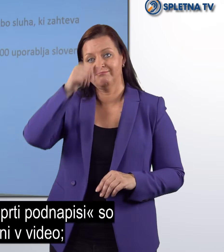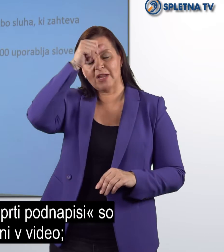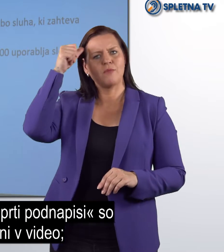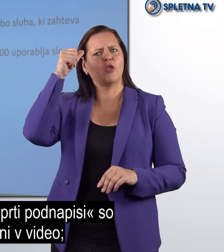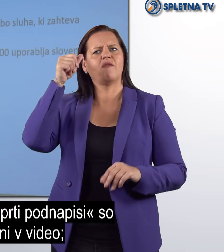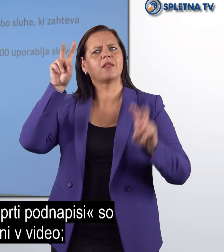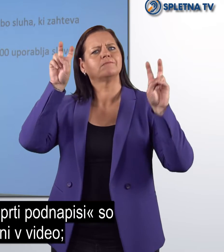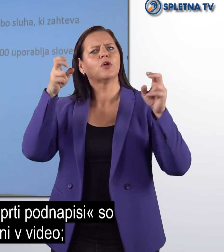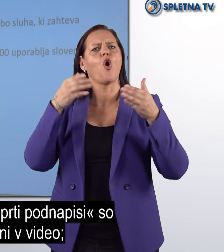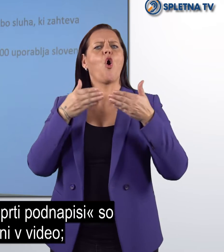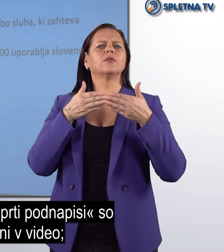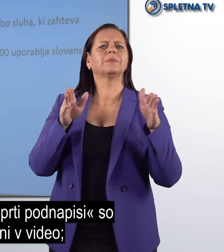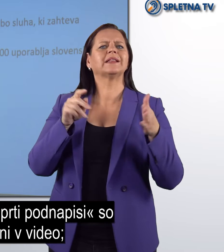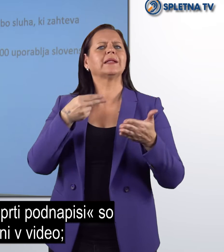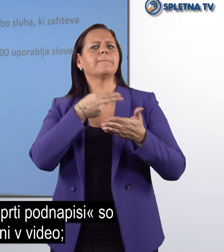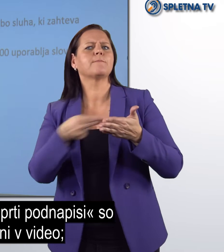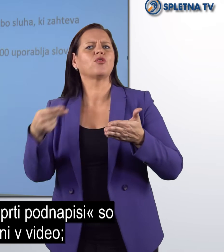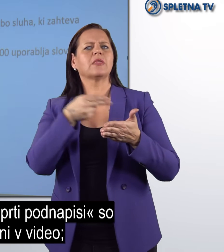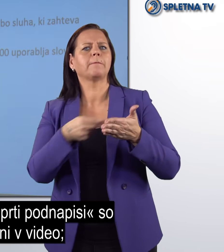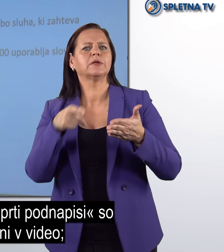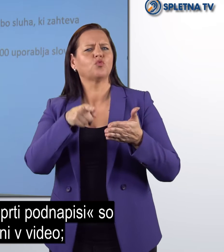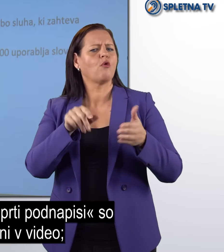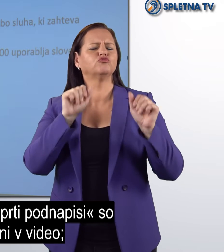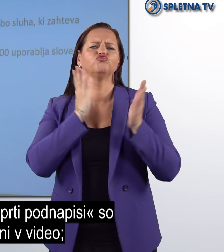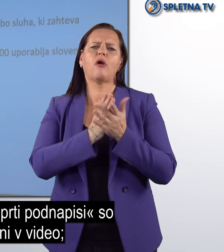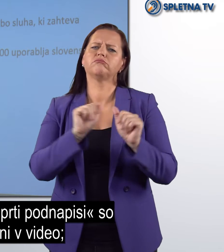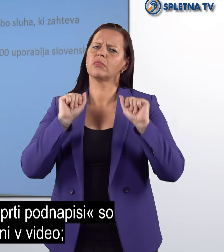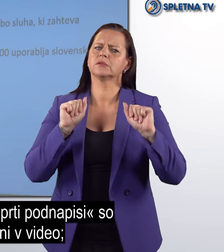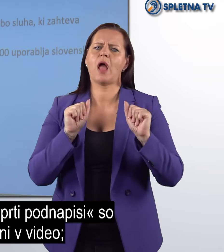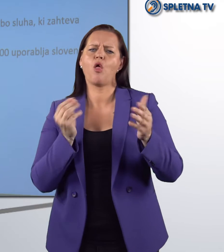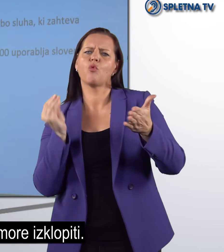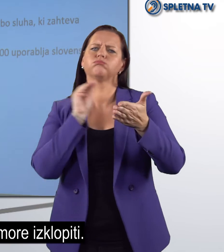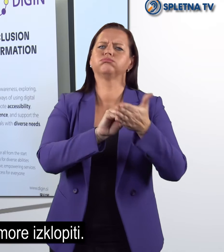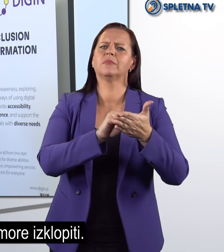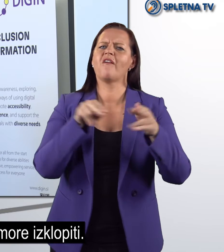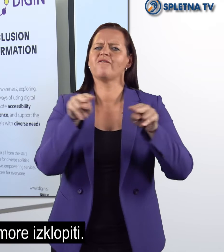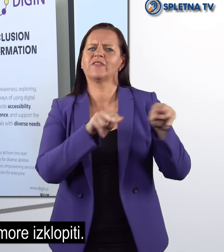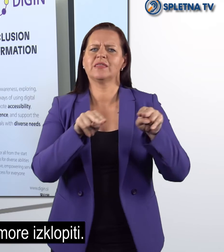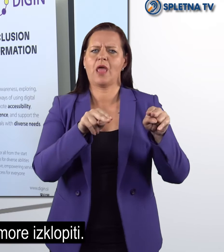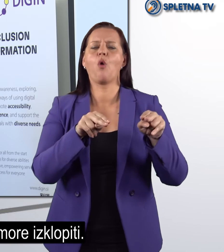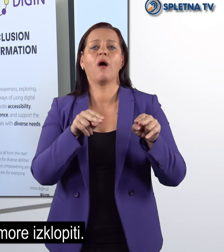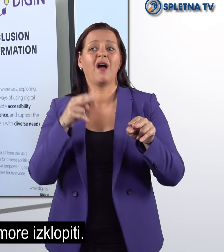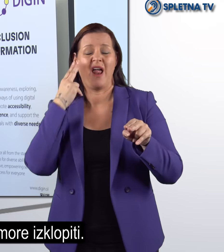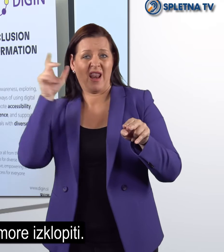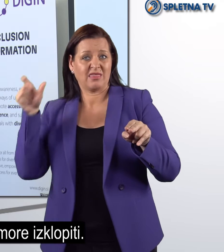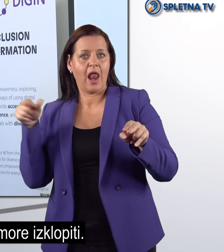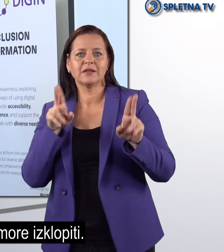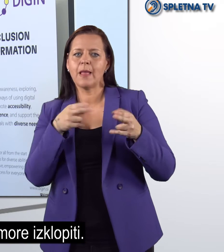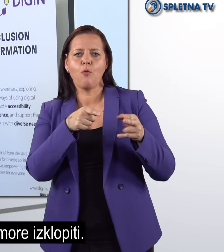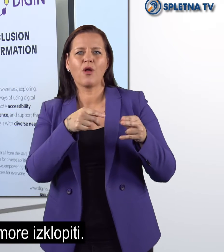Tako imenovani odprti podnapisi so trajno vgrajeni v video. Gledalec jih ne more